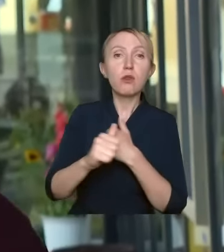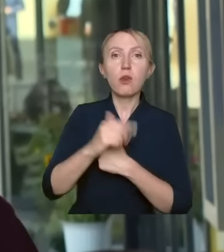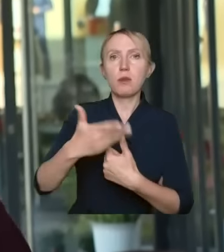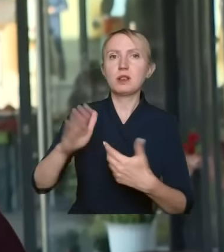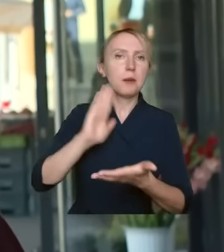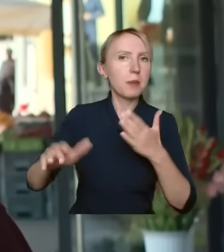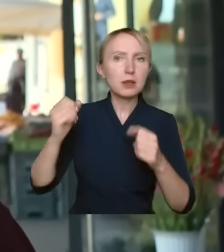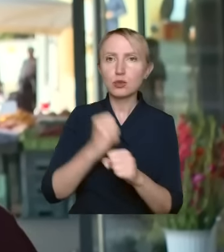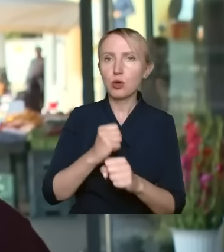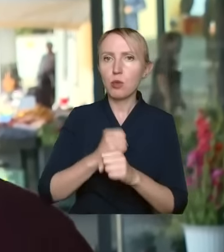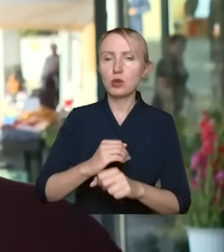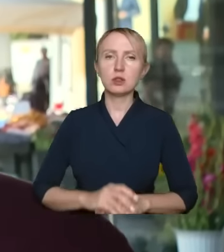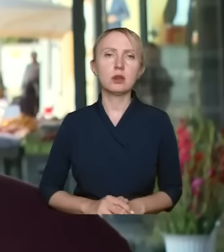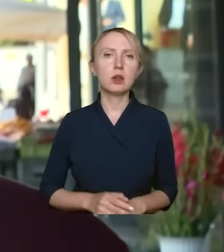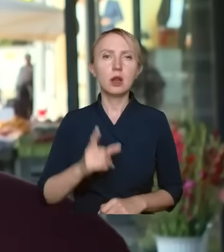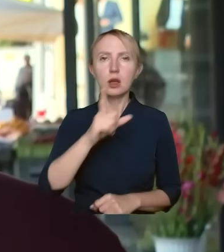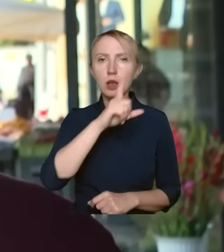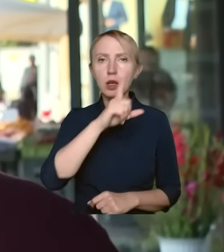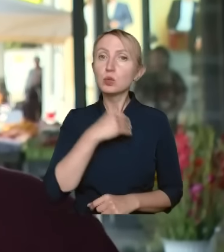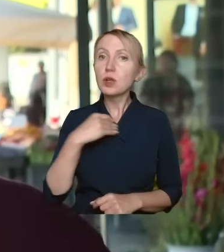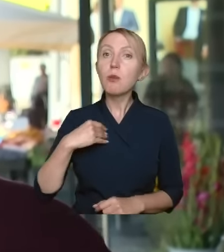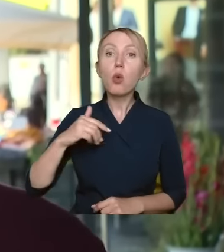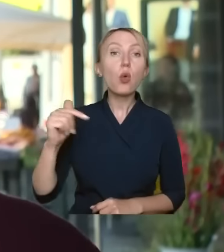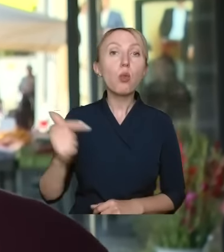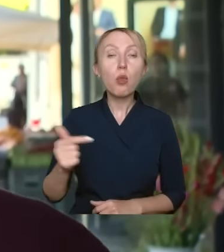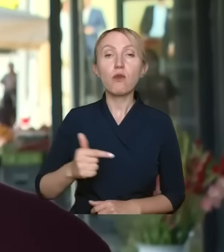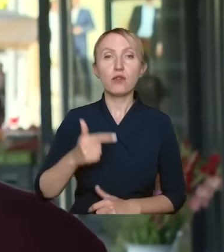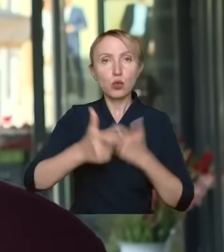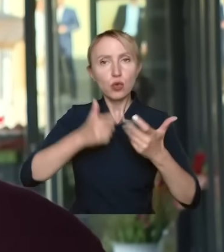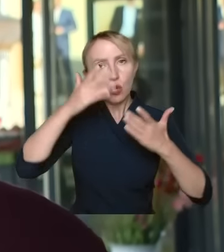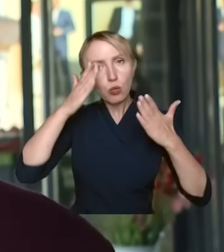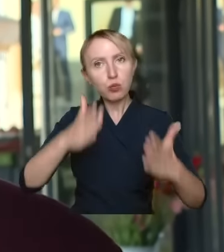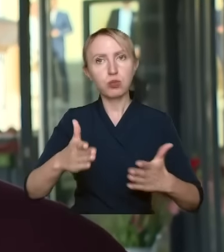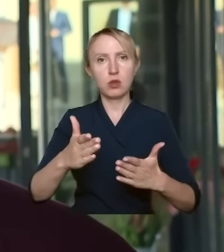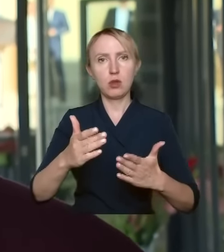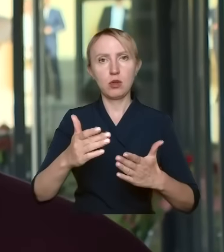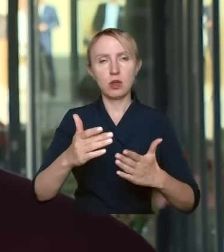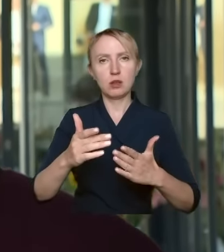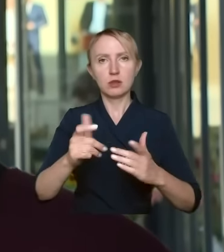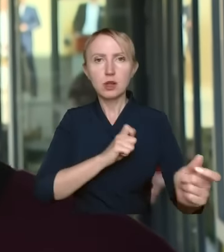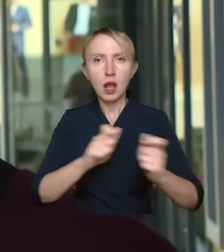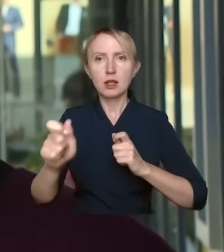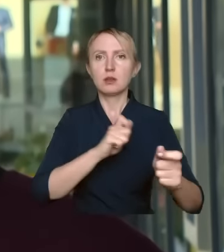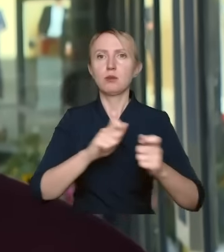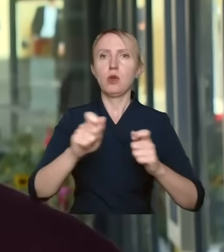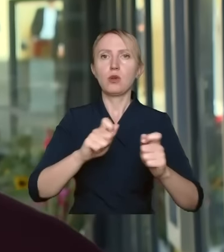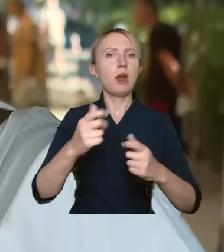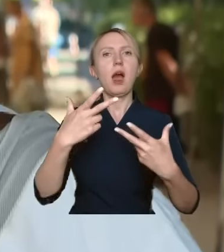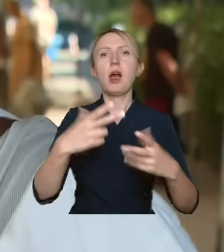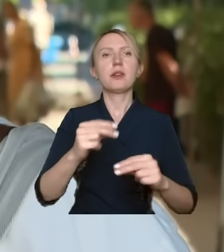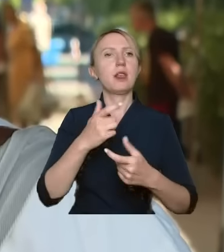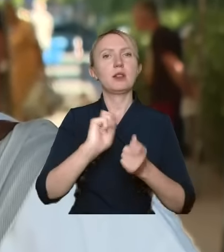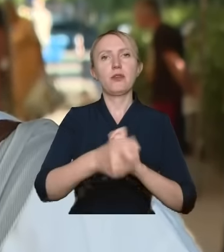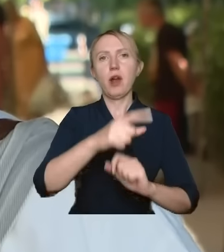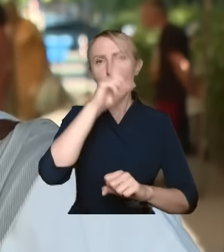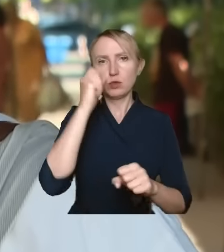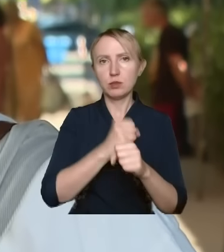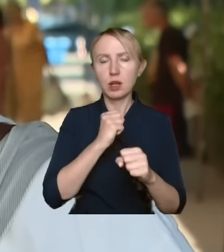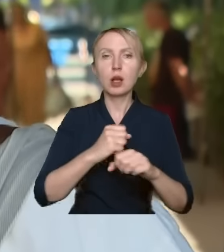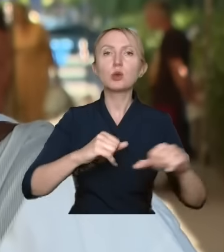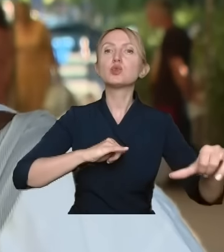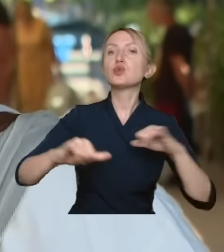bezrobocie. Powinni Polacy się zajmować przewozem i transportem, a nie zwalniać ludzi. Rząd